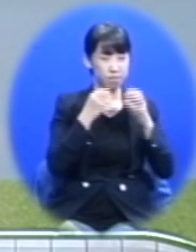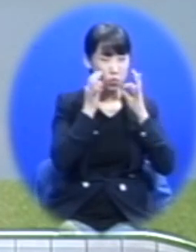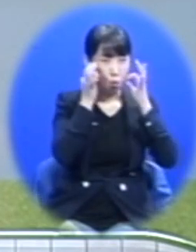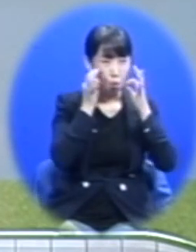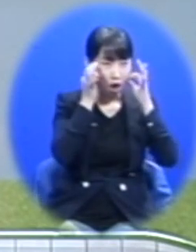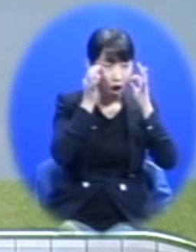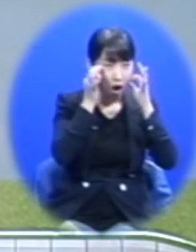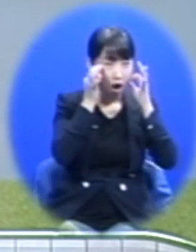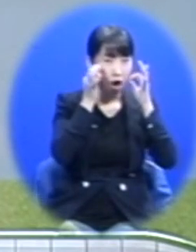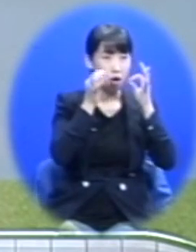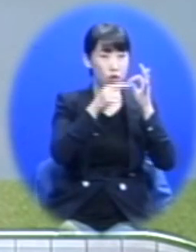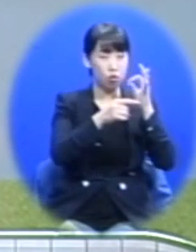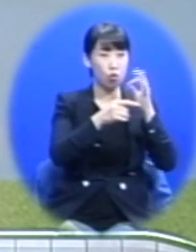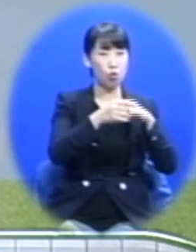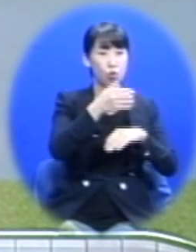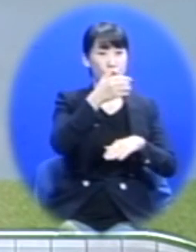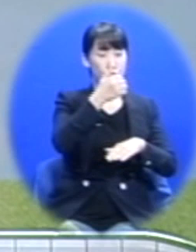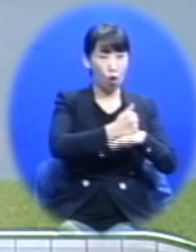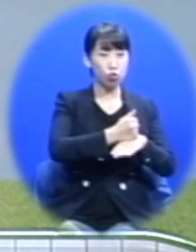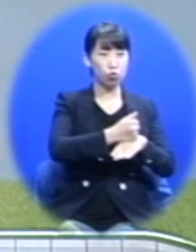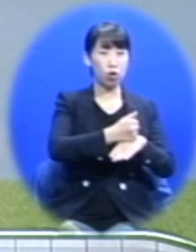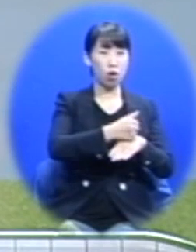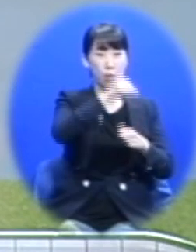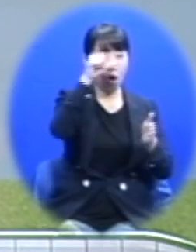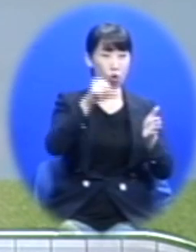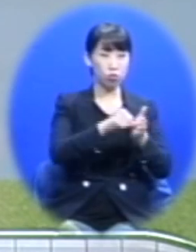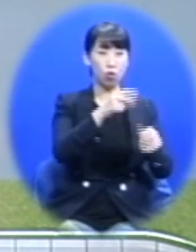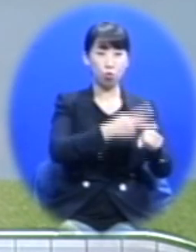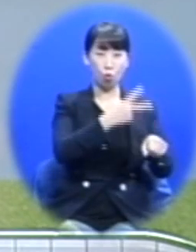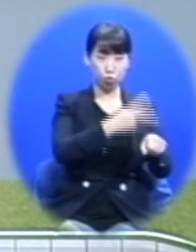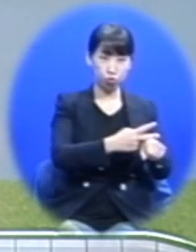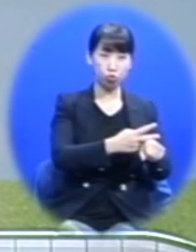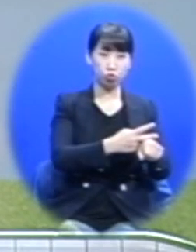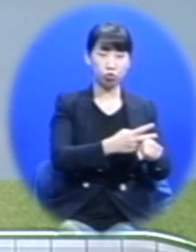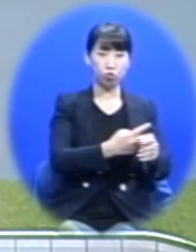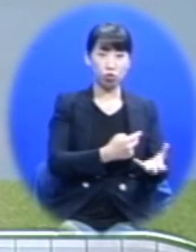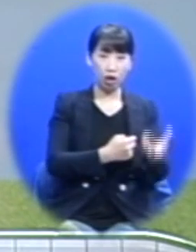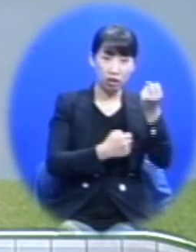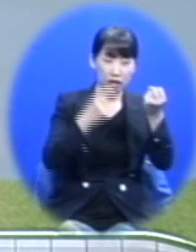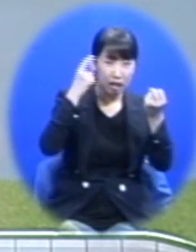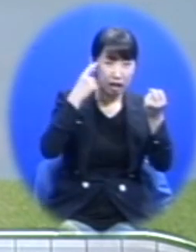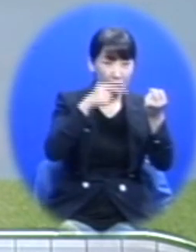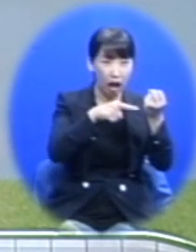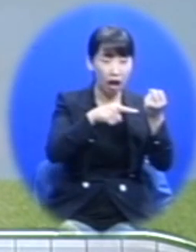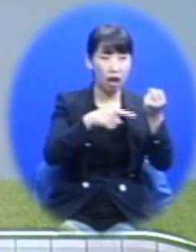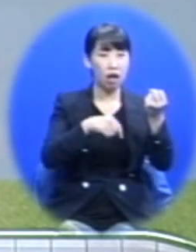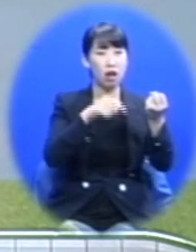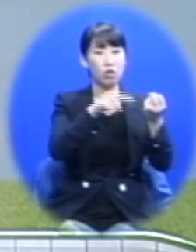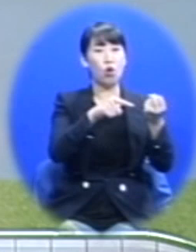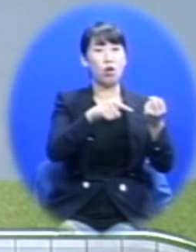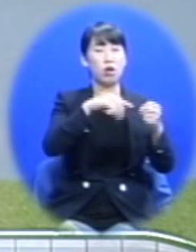열심히 해서 그래서 나도 종신 교수가 되어봐야 되겠다. 라고 생각하는 아직도 죽지 않는 내